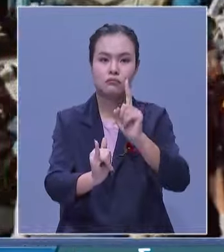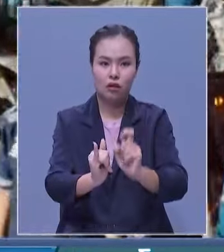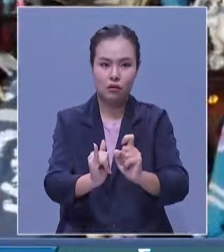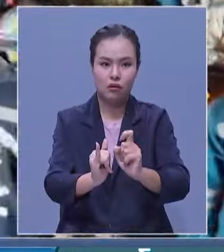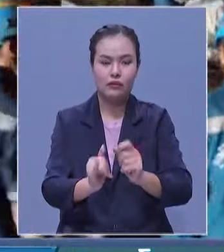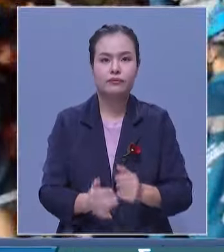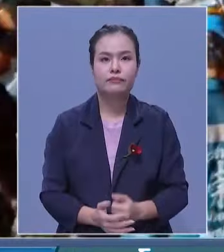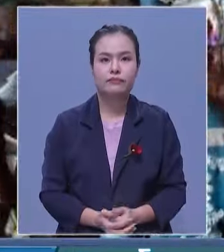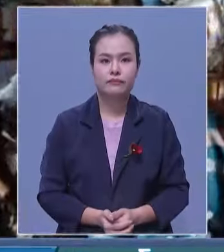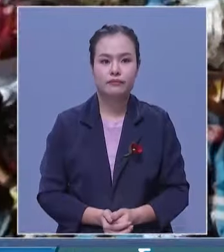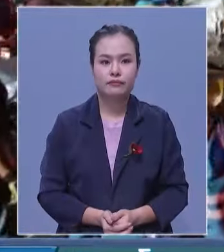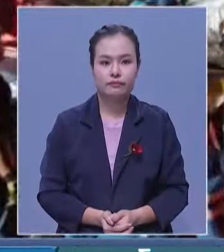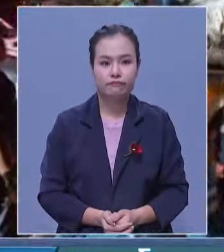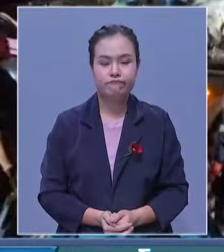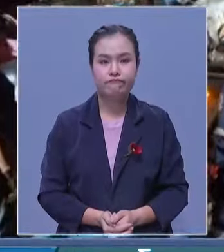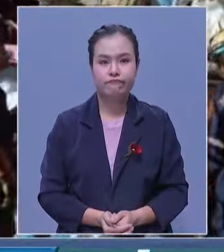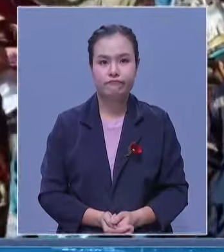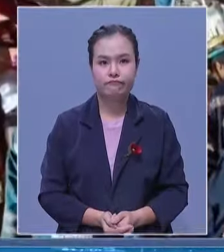ครับ